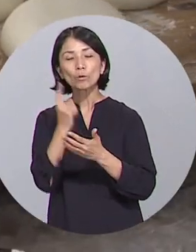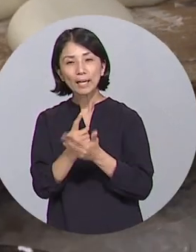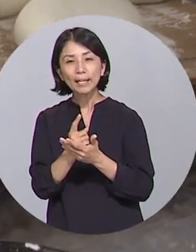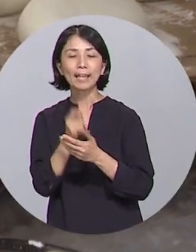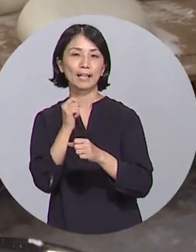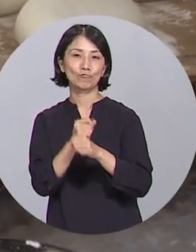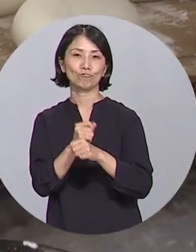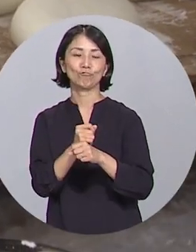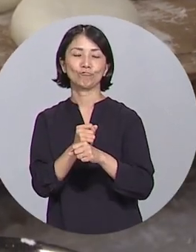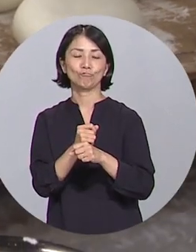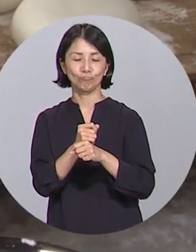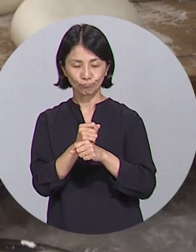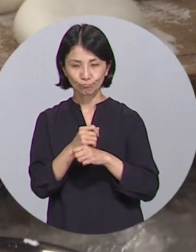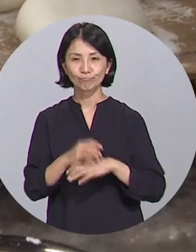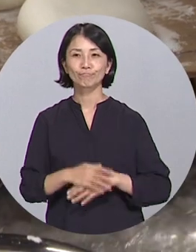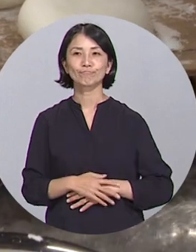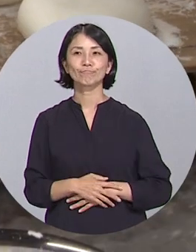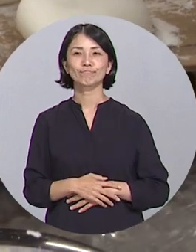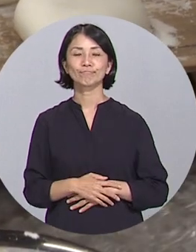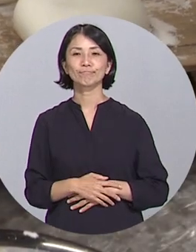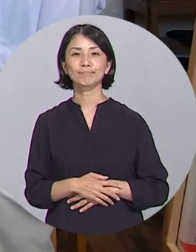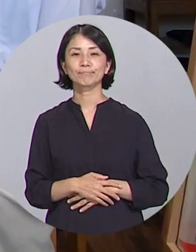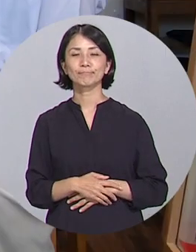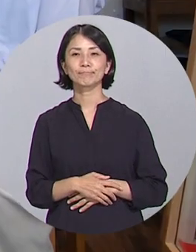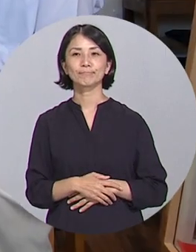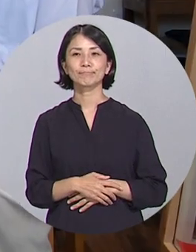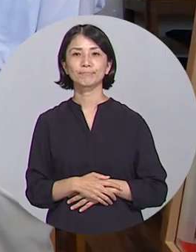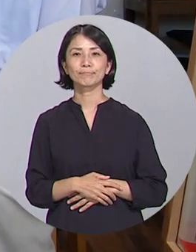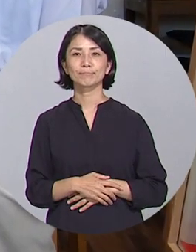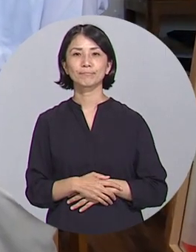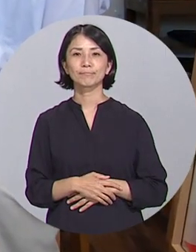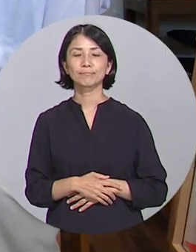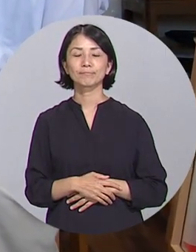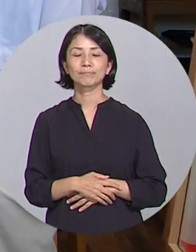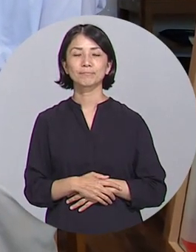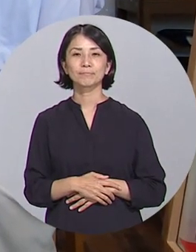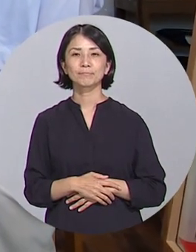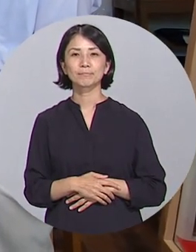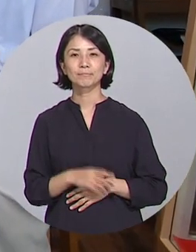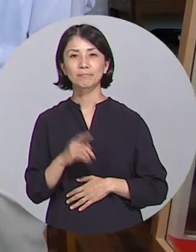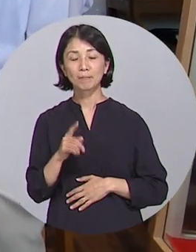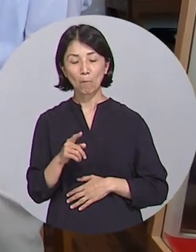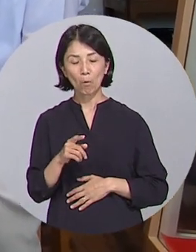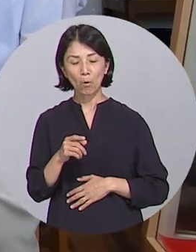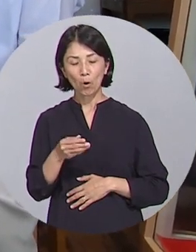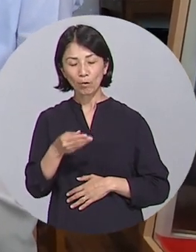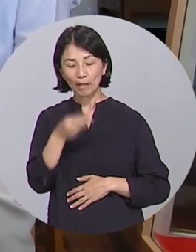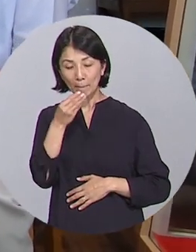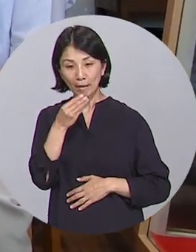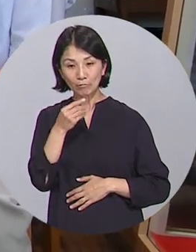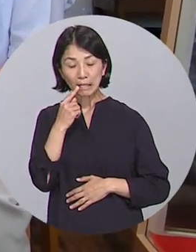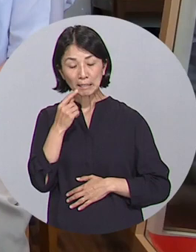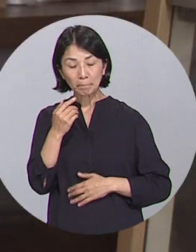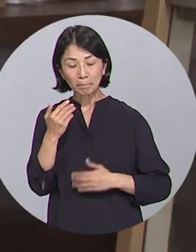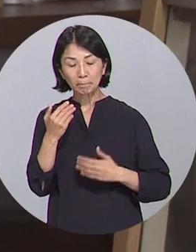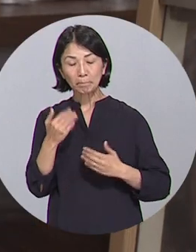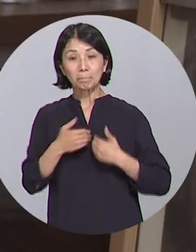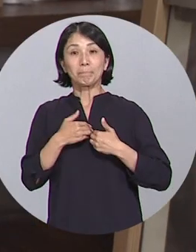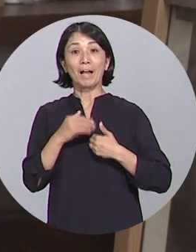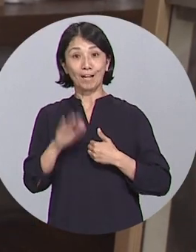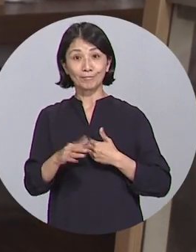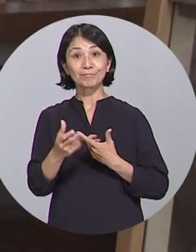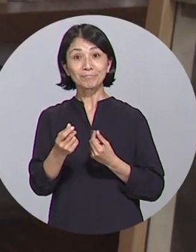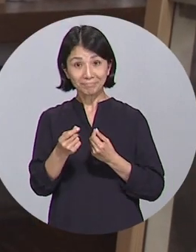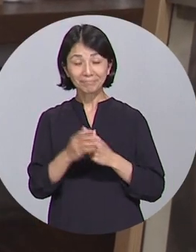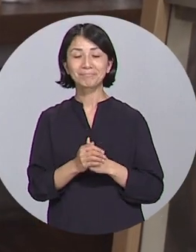餅で包んだものって形になりますね。 これでも結構びっくりされる方多いんじゃないですか。 そうですね、うん、お